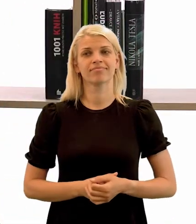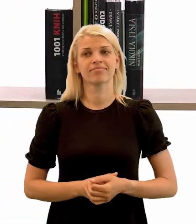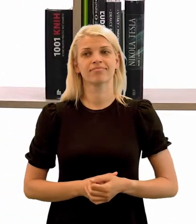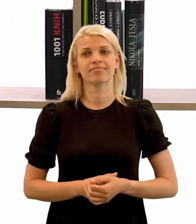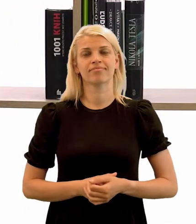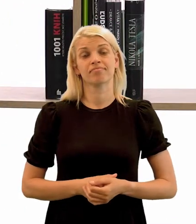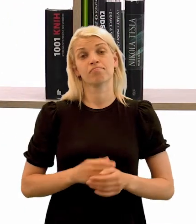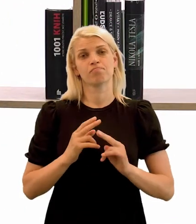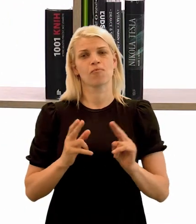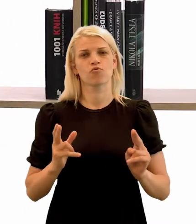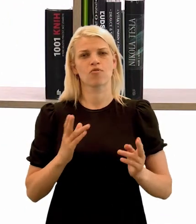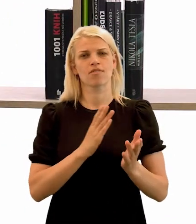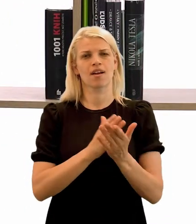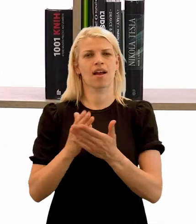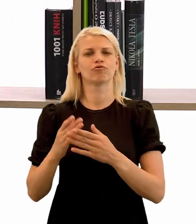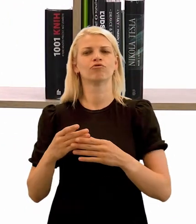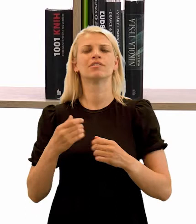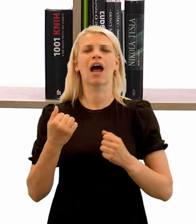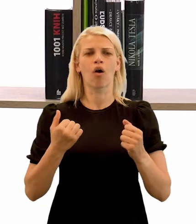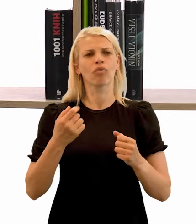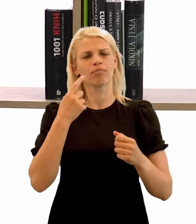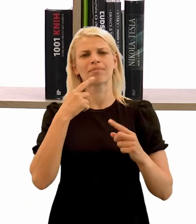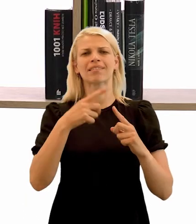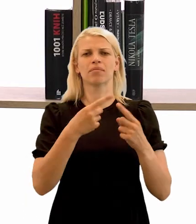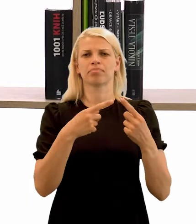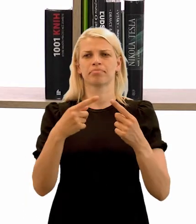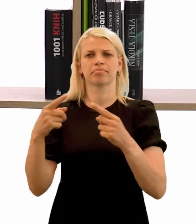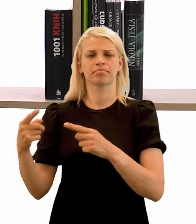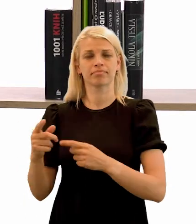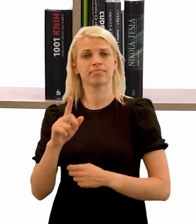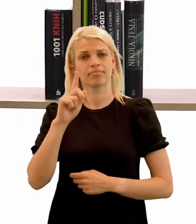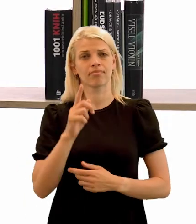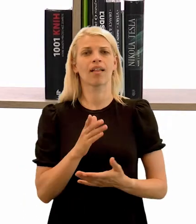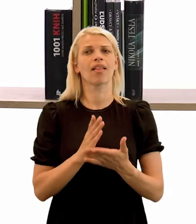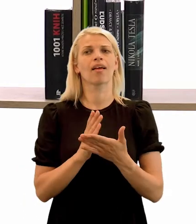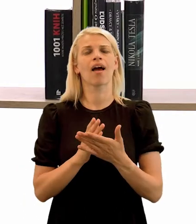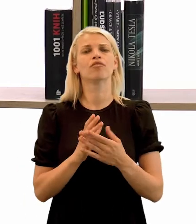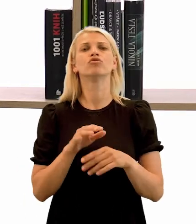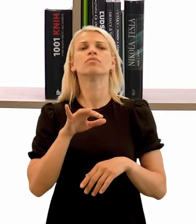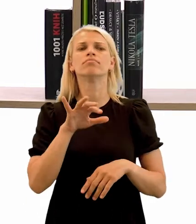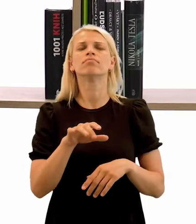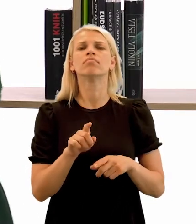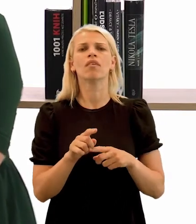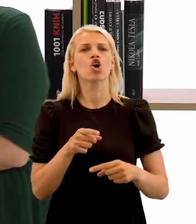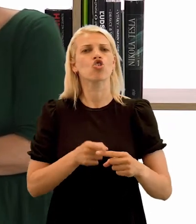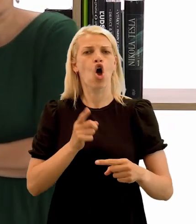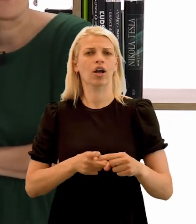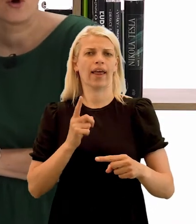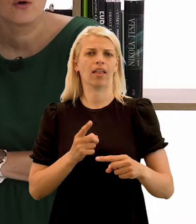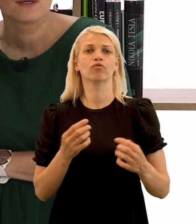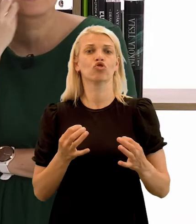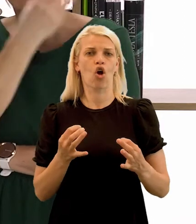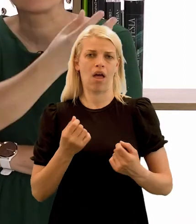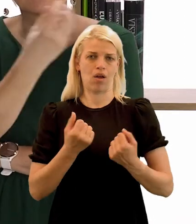Nož, možno ste si každý predstavili nejaký iný typ auta, ale každý tam máte niečo konkrétne. Vy ste si to